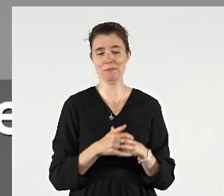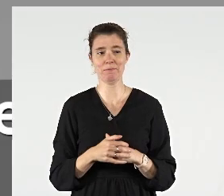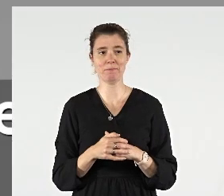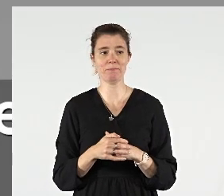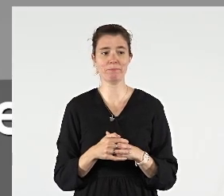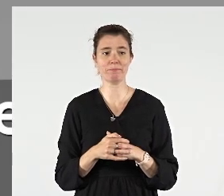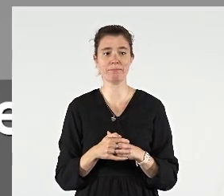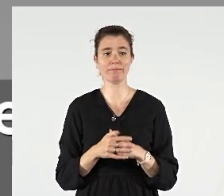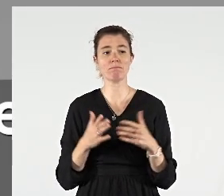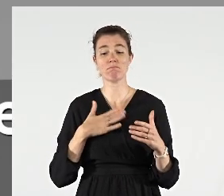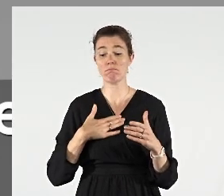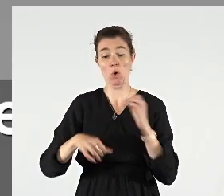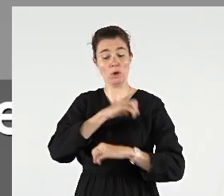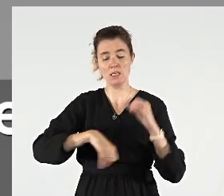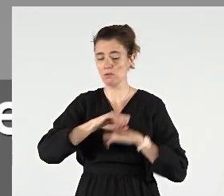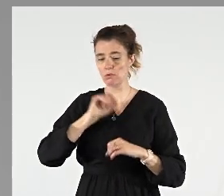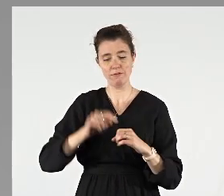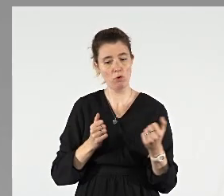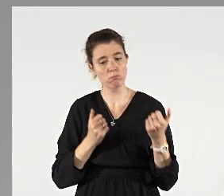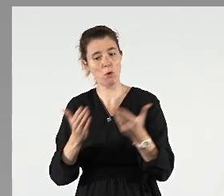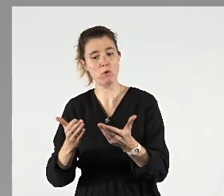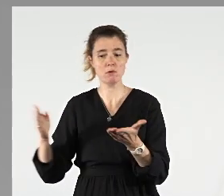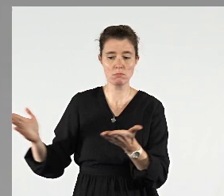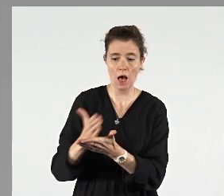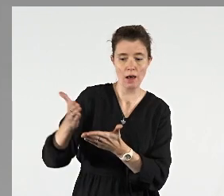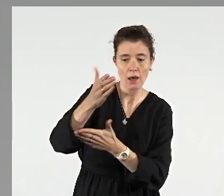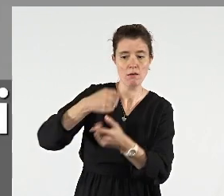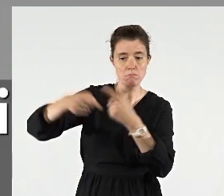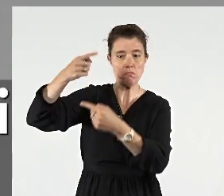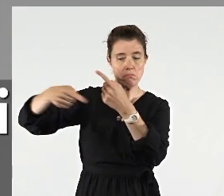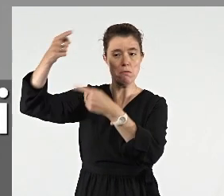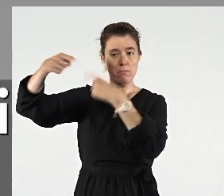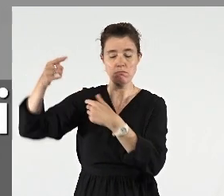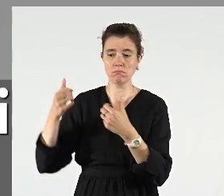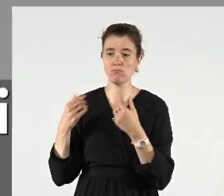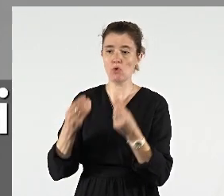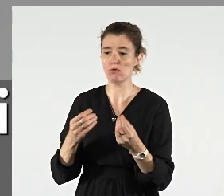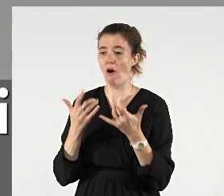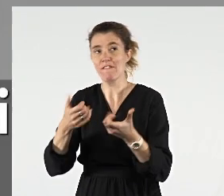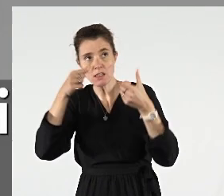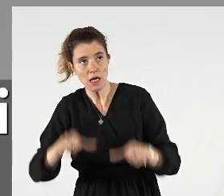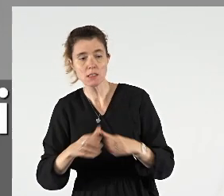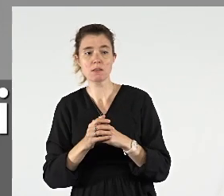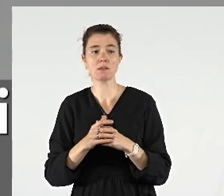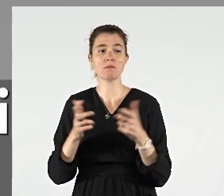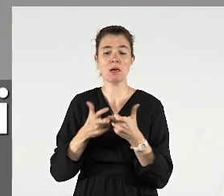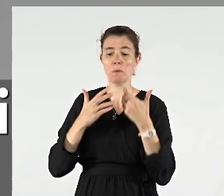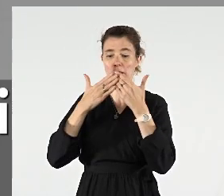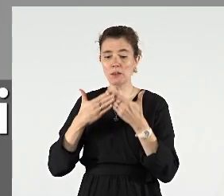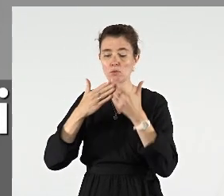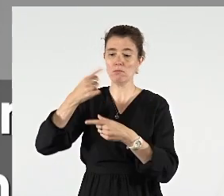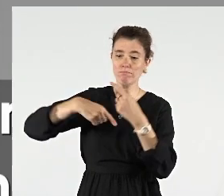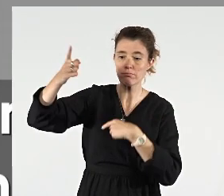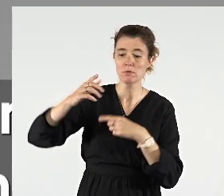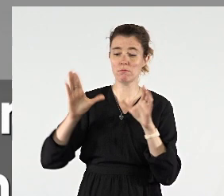Nos organisations doivent permettre des évolutions de carrière propices à la fidélisation. Les études promotionnelles, les formations continues tout au long de la